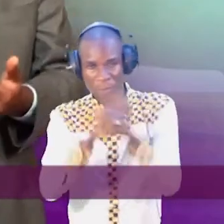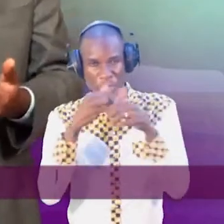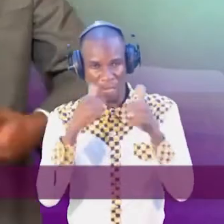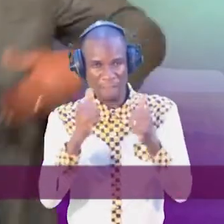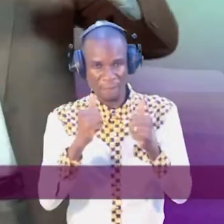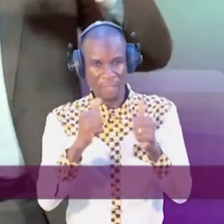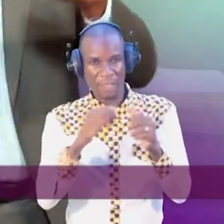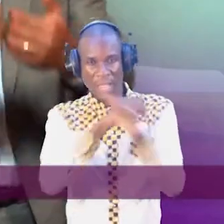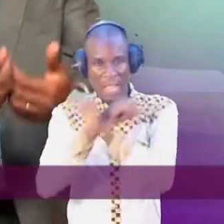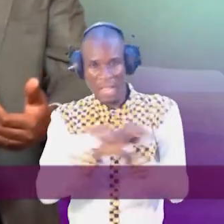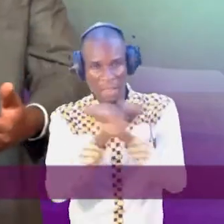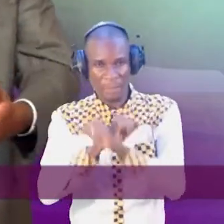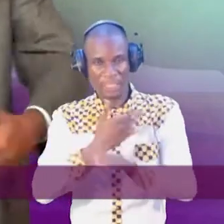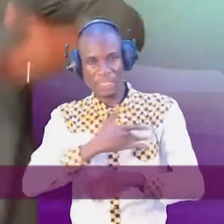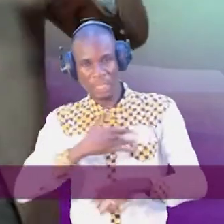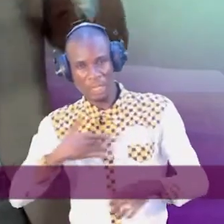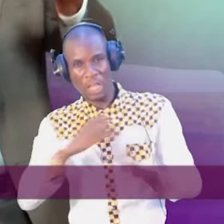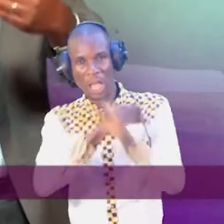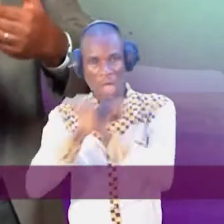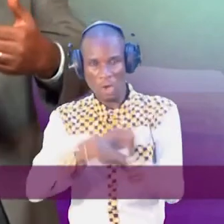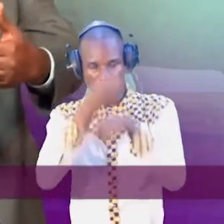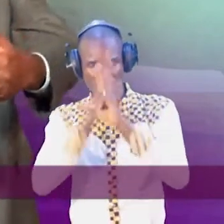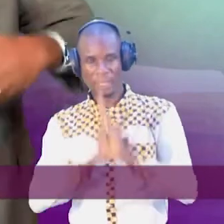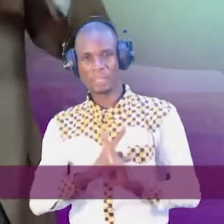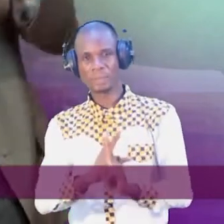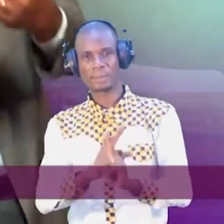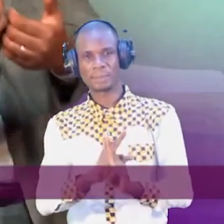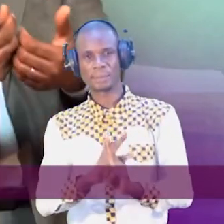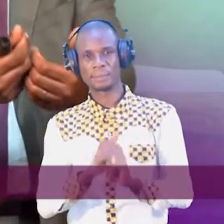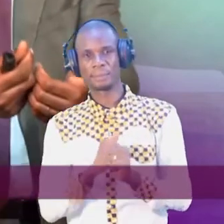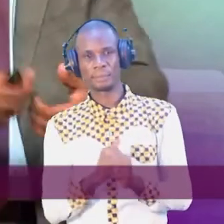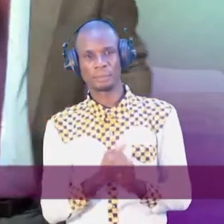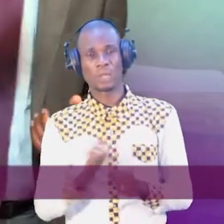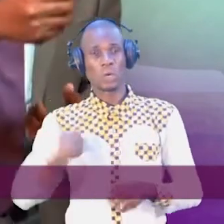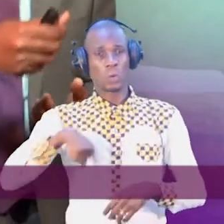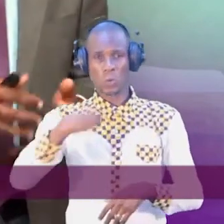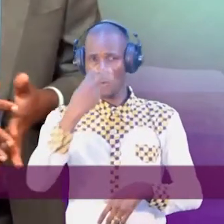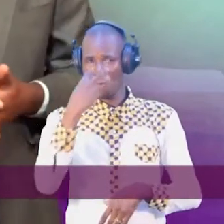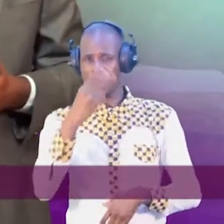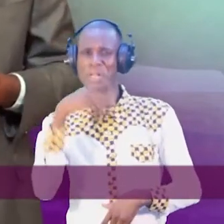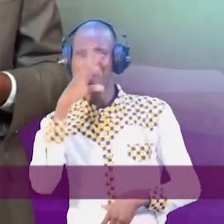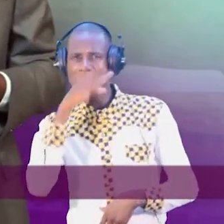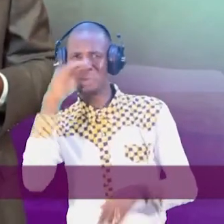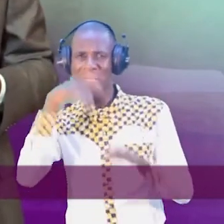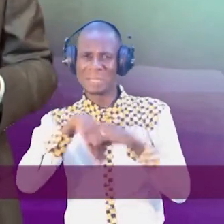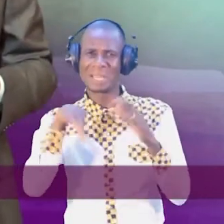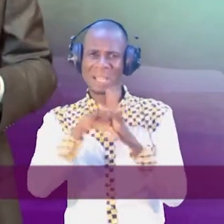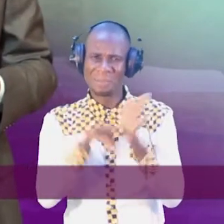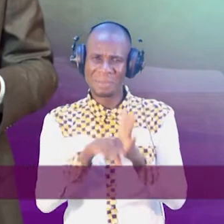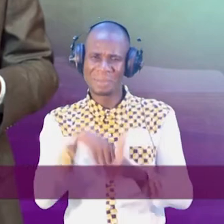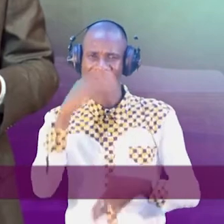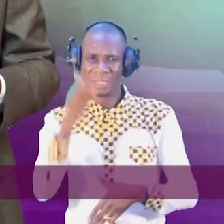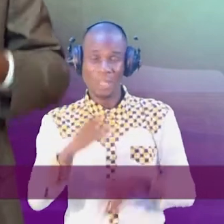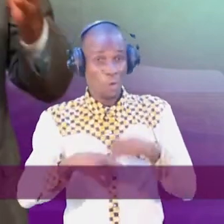a l'antine à combattre la libota, combattre la biloko, combattre la bomboi, combattre la sangoya baninga, combattre la lokuma